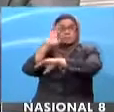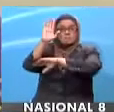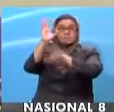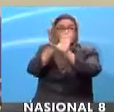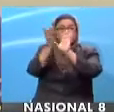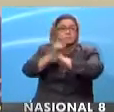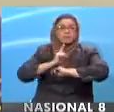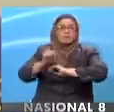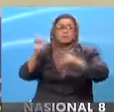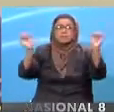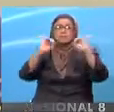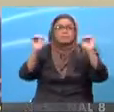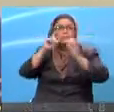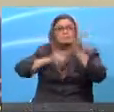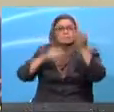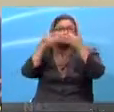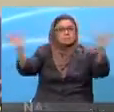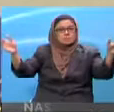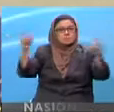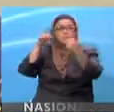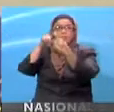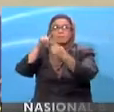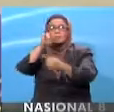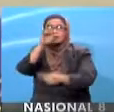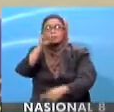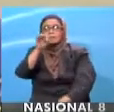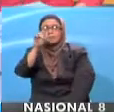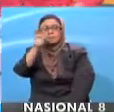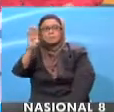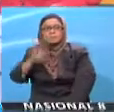tidak mempunyai sebarang pencegahan kepada one by one